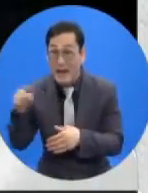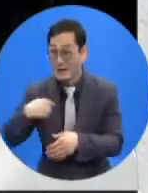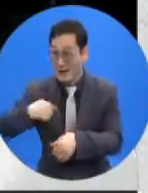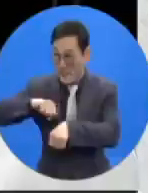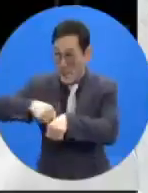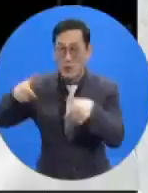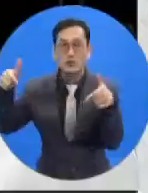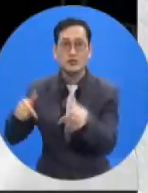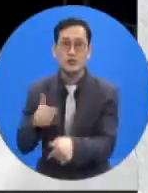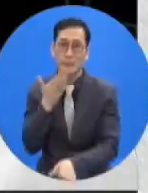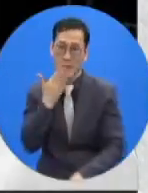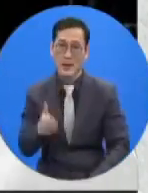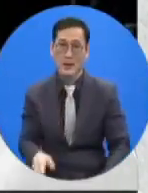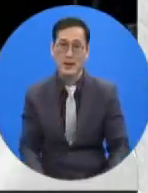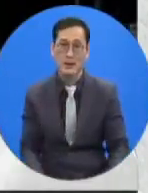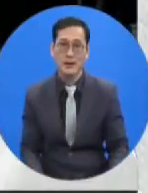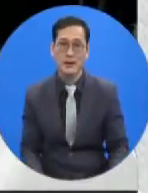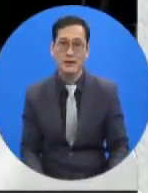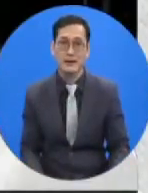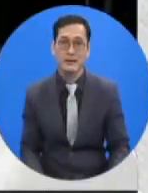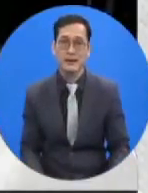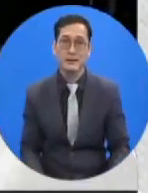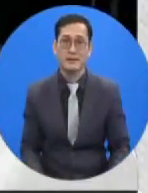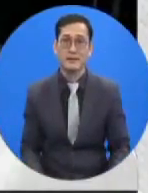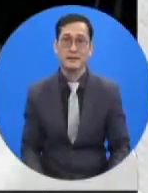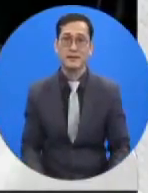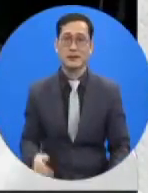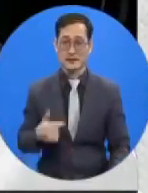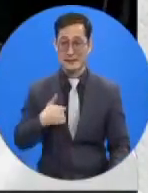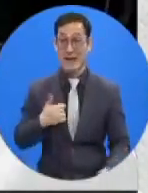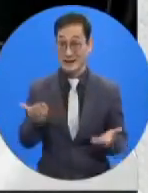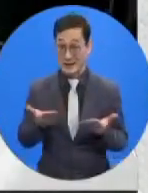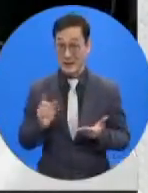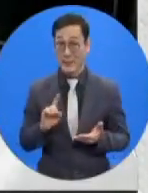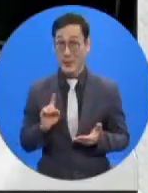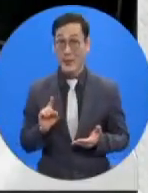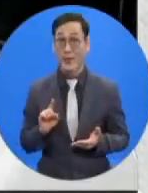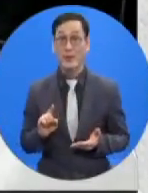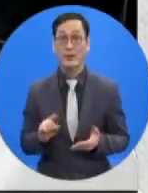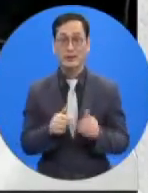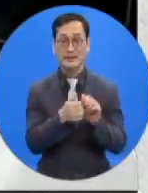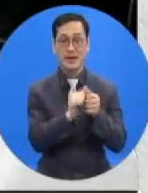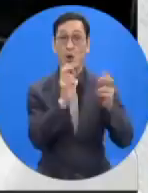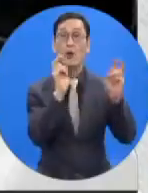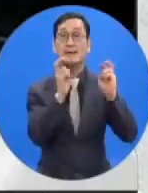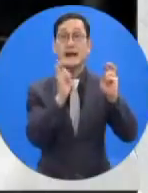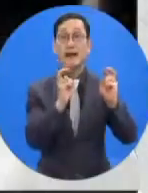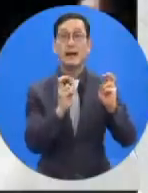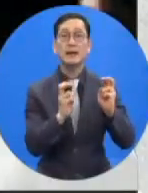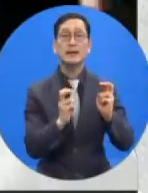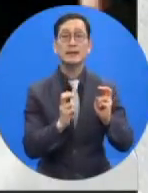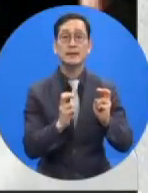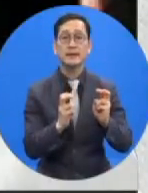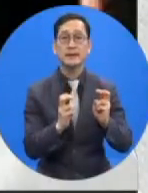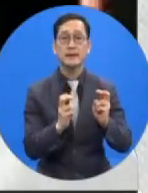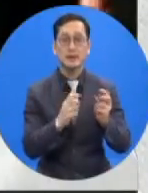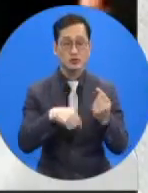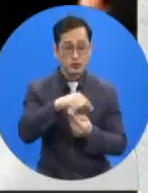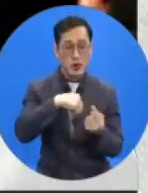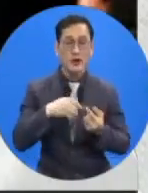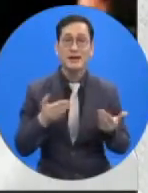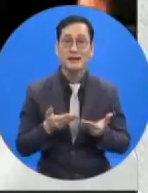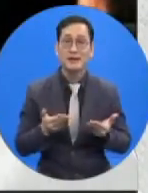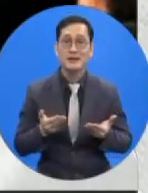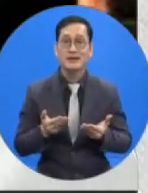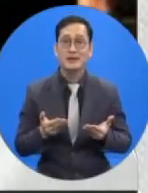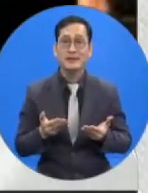수 있으니까. 그러니까 김경옥 씨가 한 이야기가 내 직업 자체가 그 증권에서 PB인데 이 PB 같은 경우는 사실은